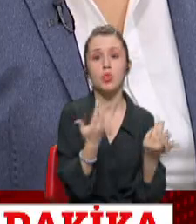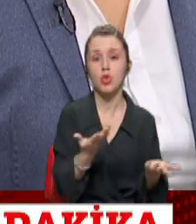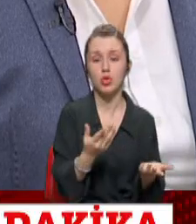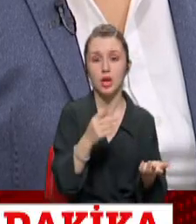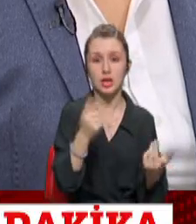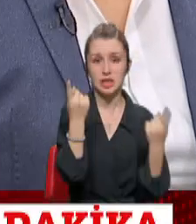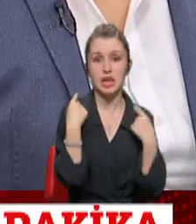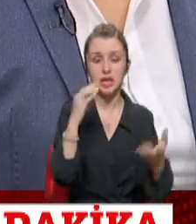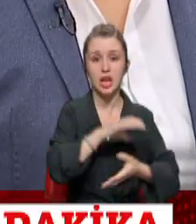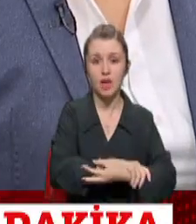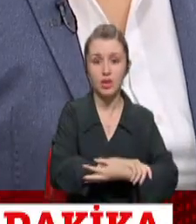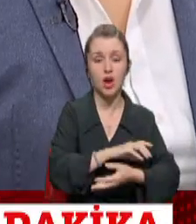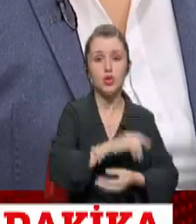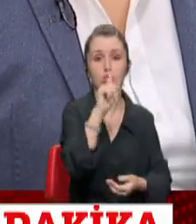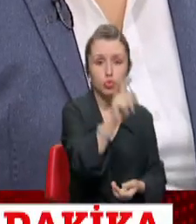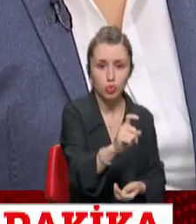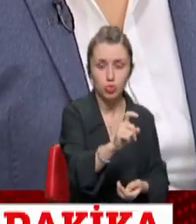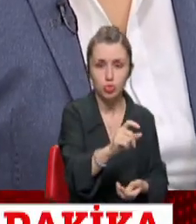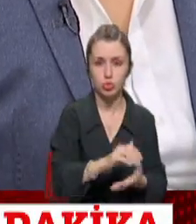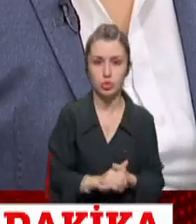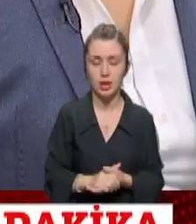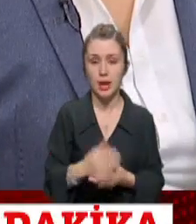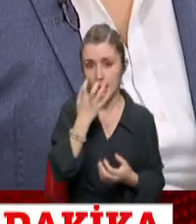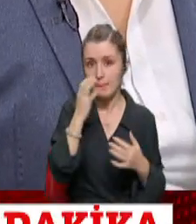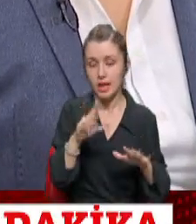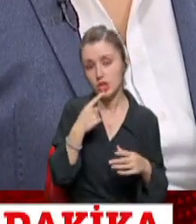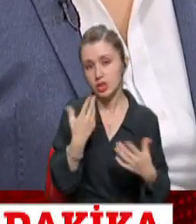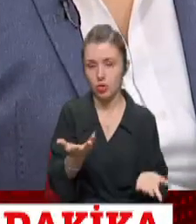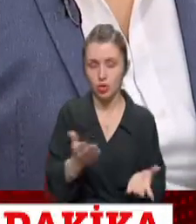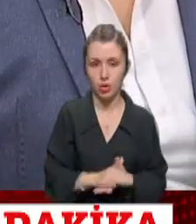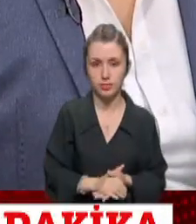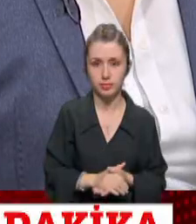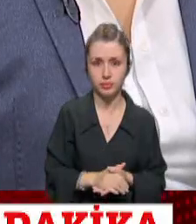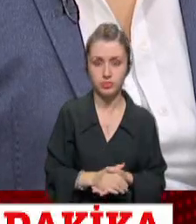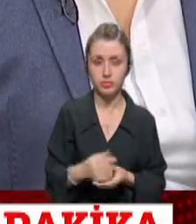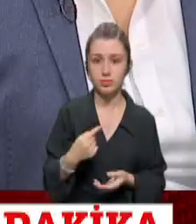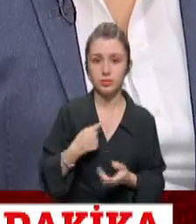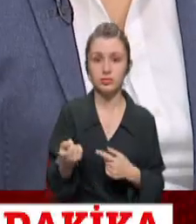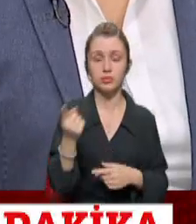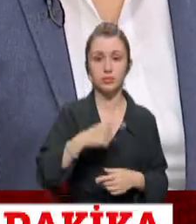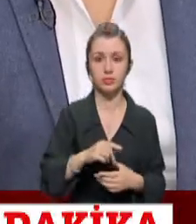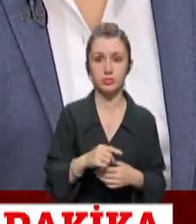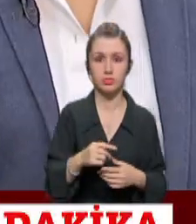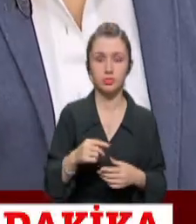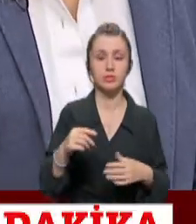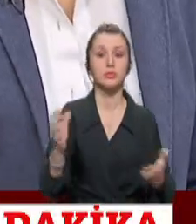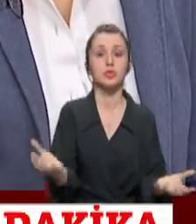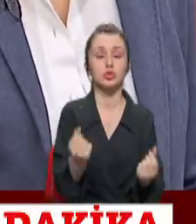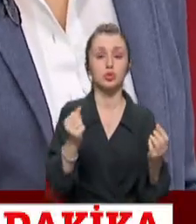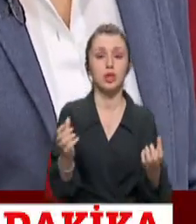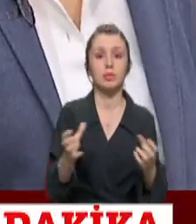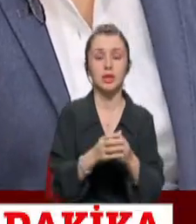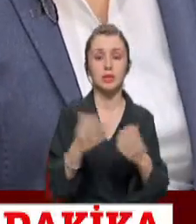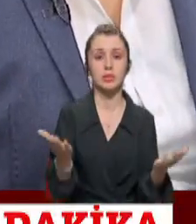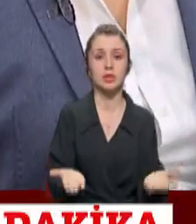Tek yetkili AFAD'mış, AFAD'a soruyoruz. Bekleyeceksiniz daha deniyor. Ya benim İspanyol ekip, kurtarma ekibi evet. Enkaz